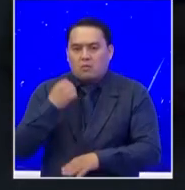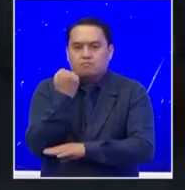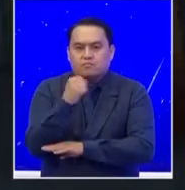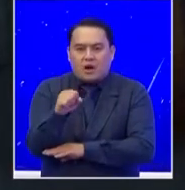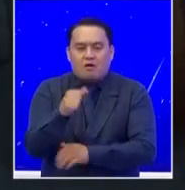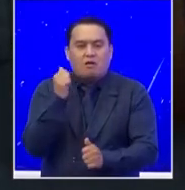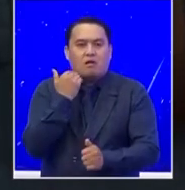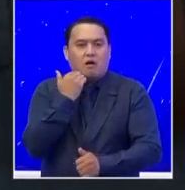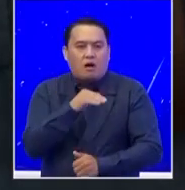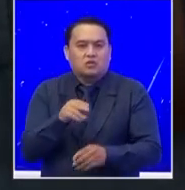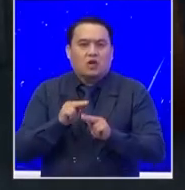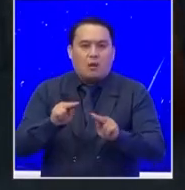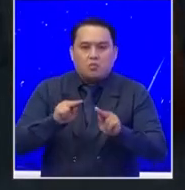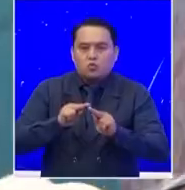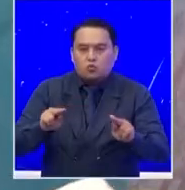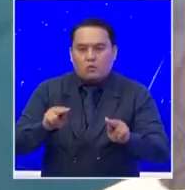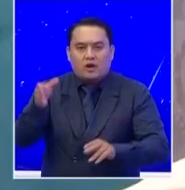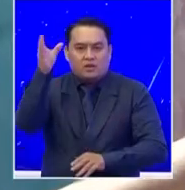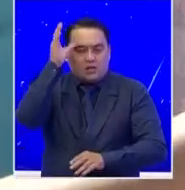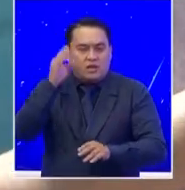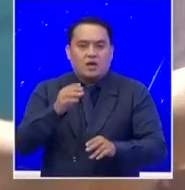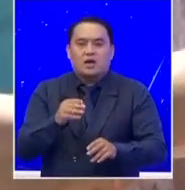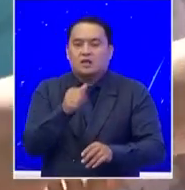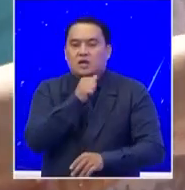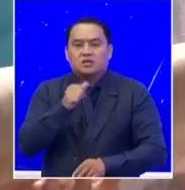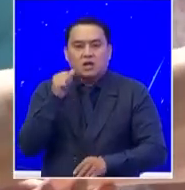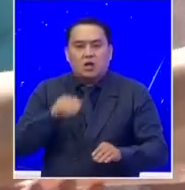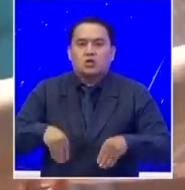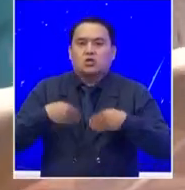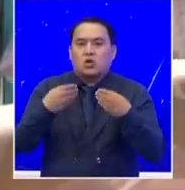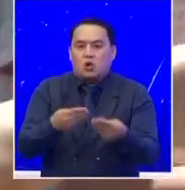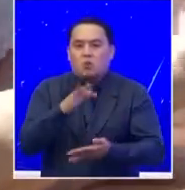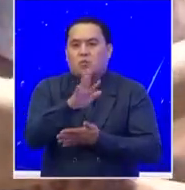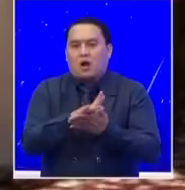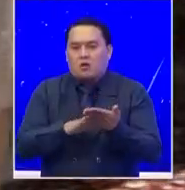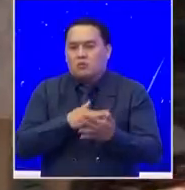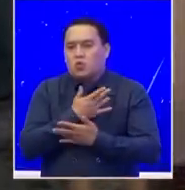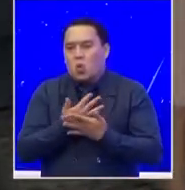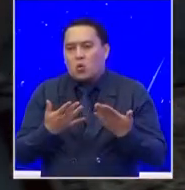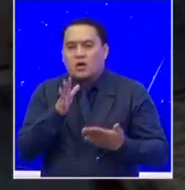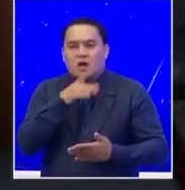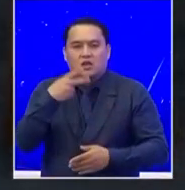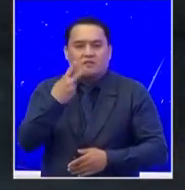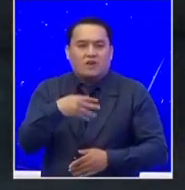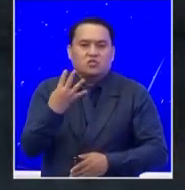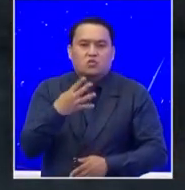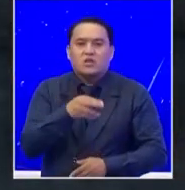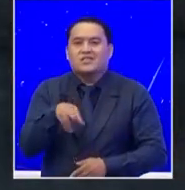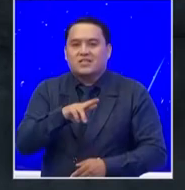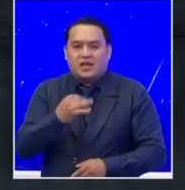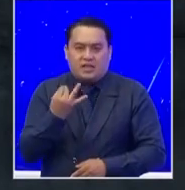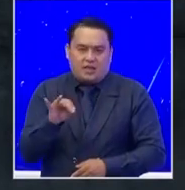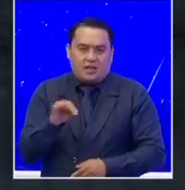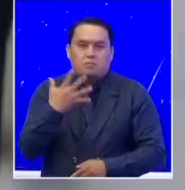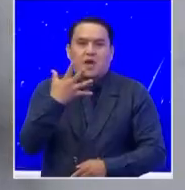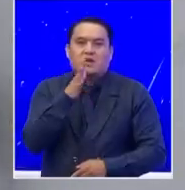залог качественного набора преподавателей. Это не секрет, дает свои плоды на протяжении многих лет. 24-й лицей уже более